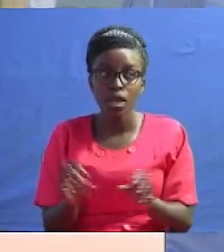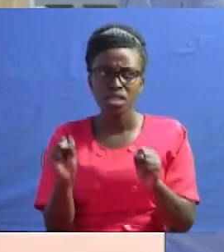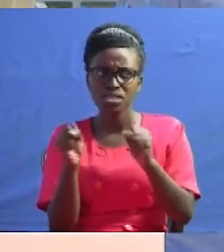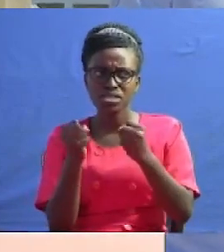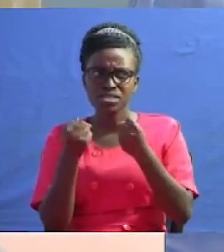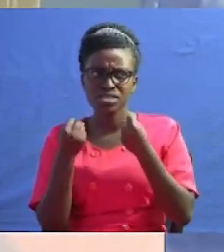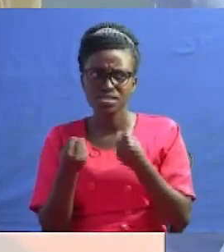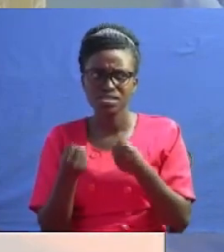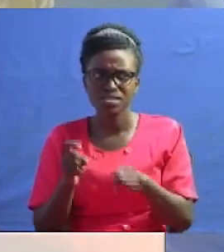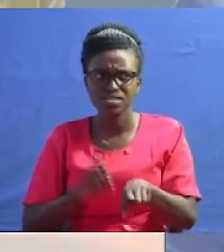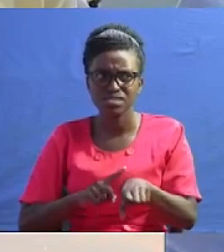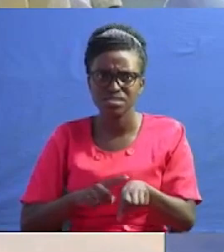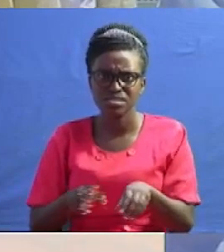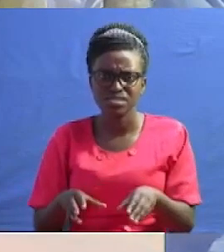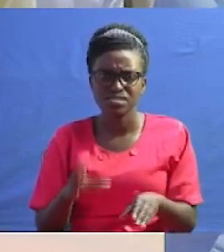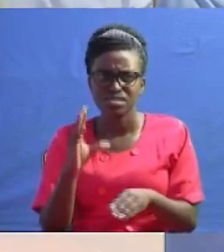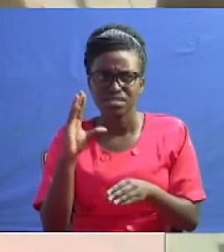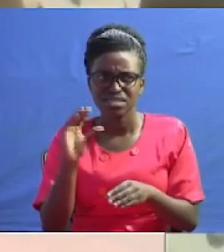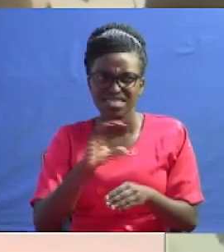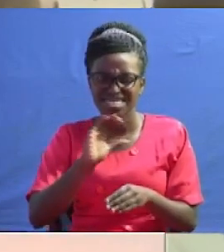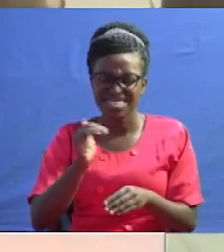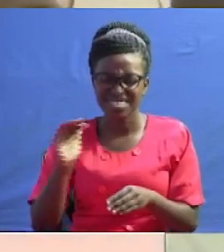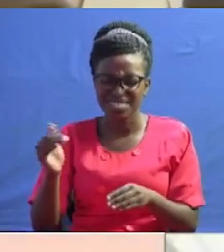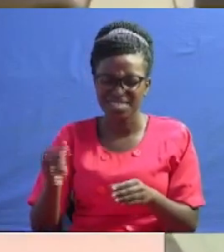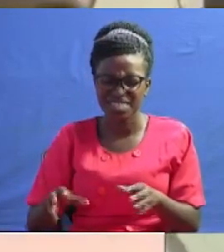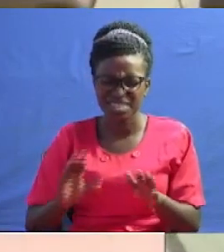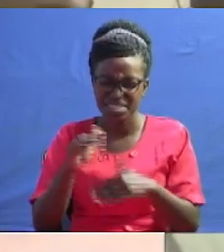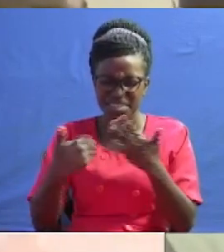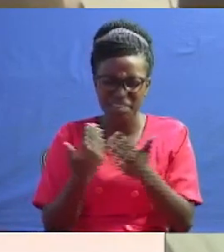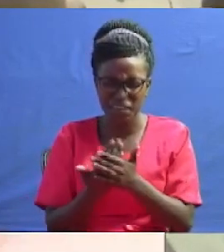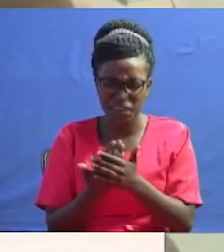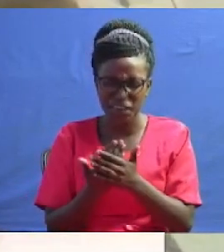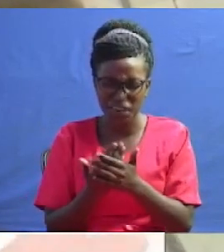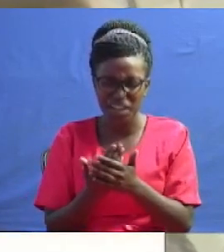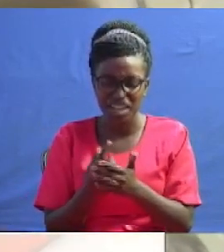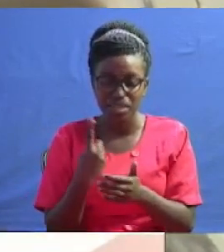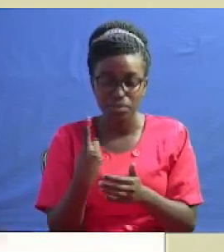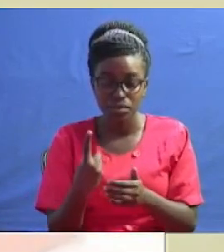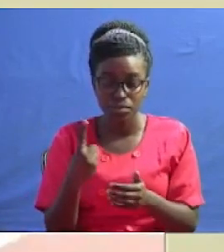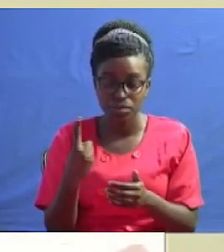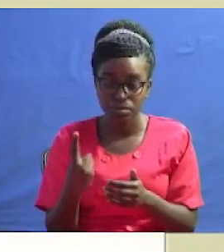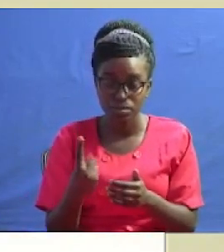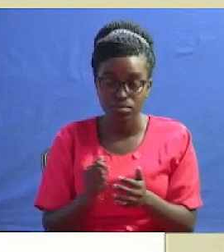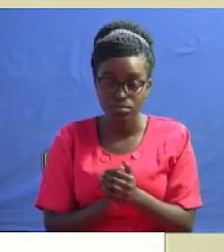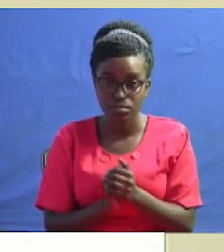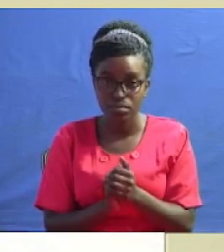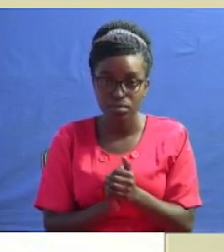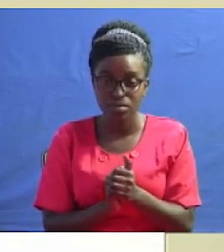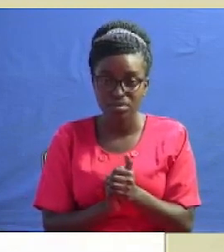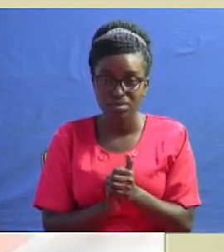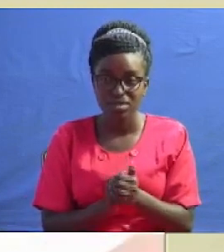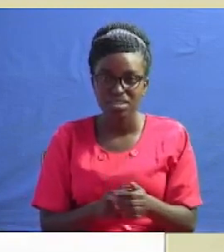wa rasilimali katika kaunti zote, akipinga dhamana ya mtu moja shilingi moja kura moja. Ile cash